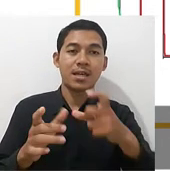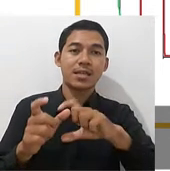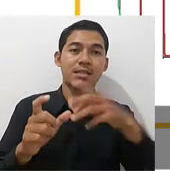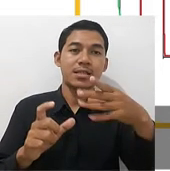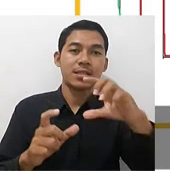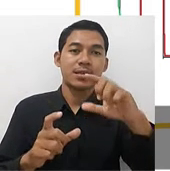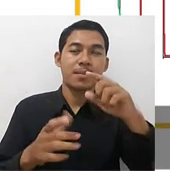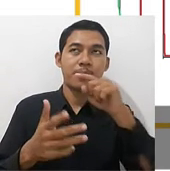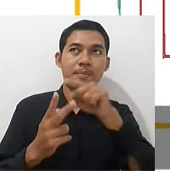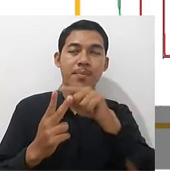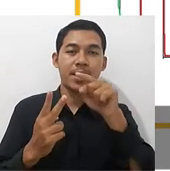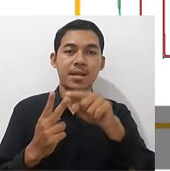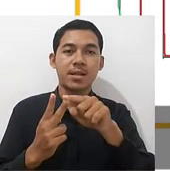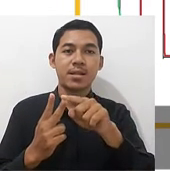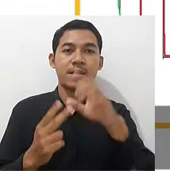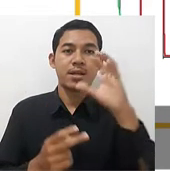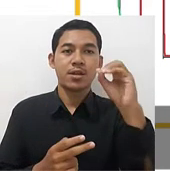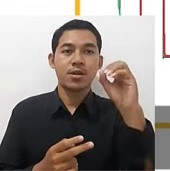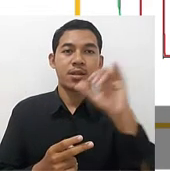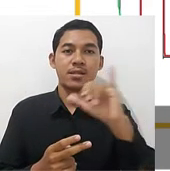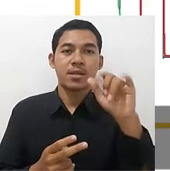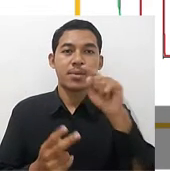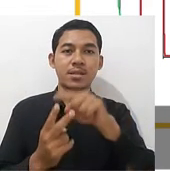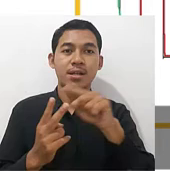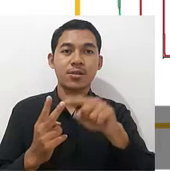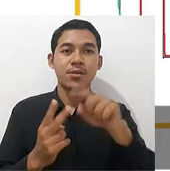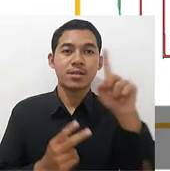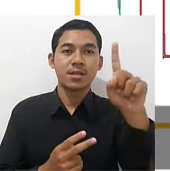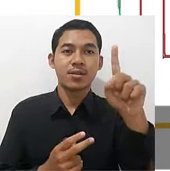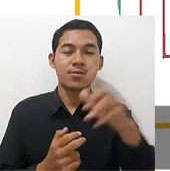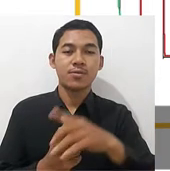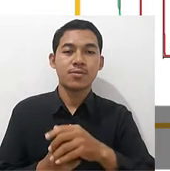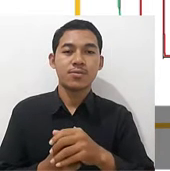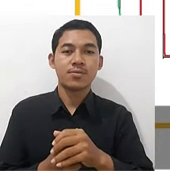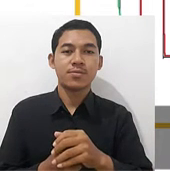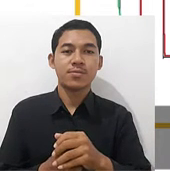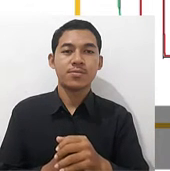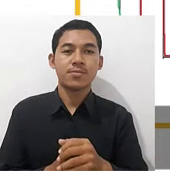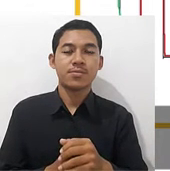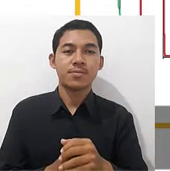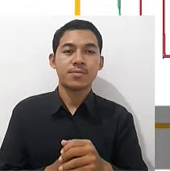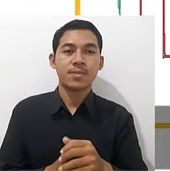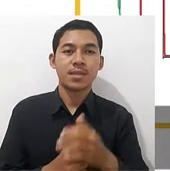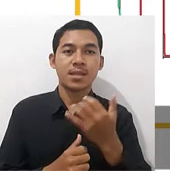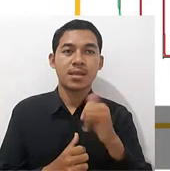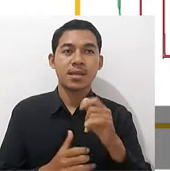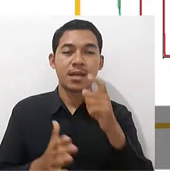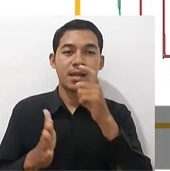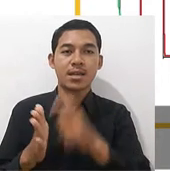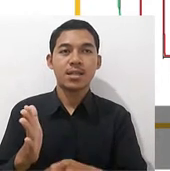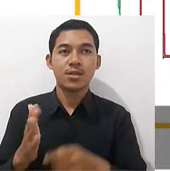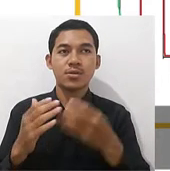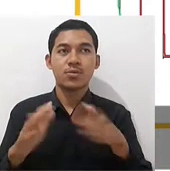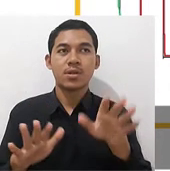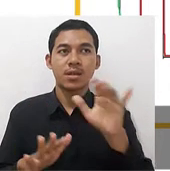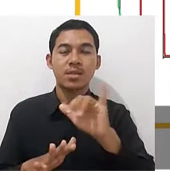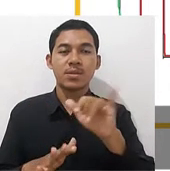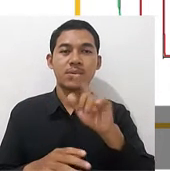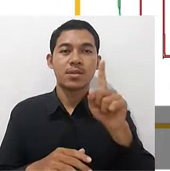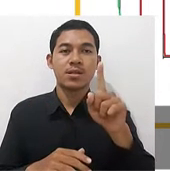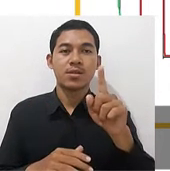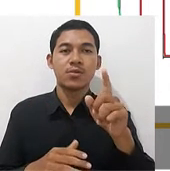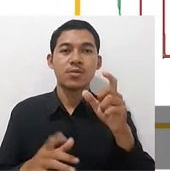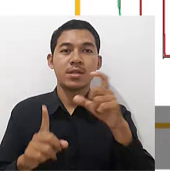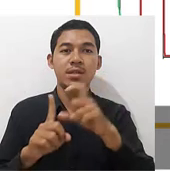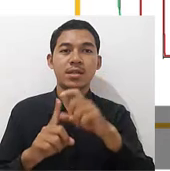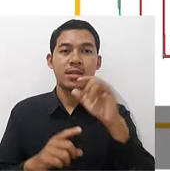value atau nilai dari selektor 0 dan selektor 1. Nah, dia yang nilainya udah sama-sama satu itu cuma